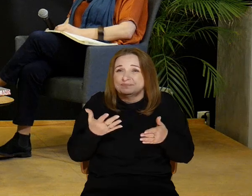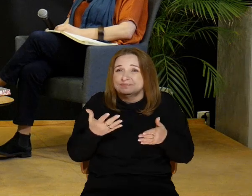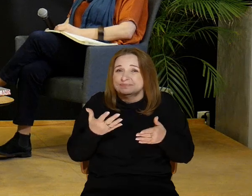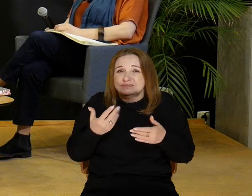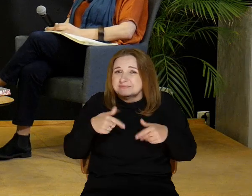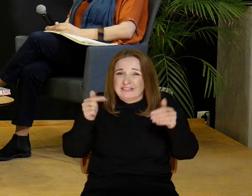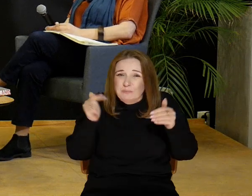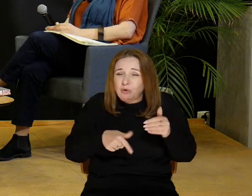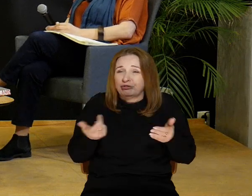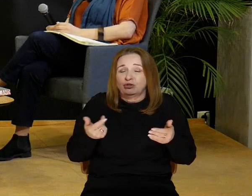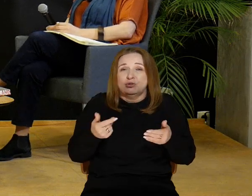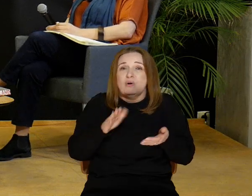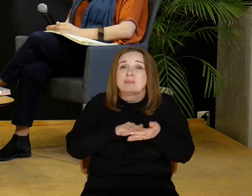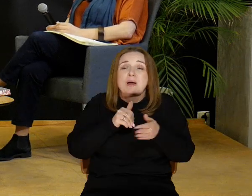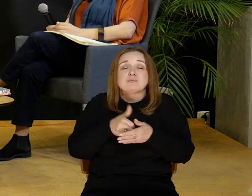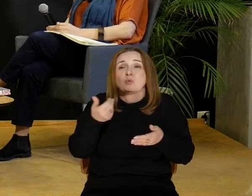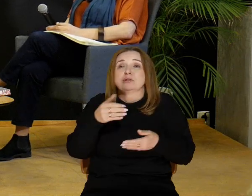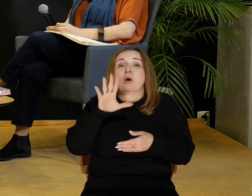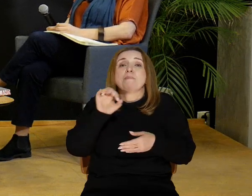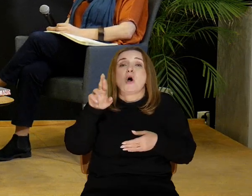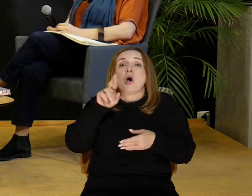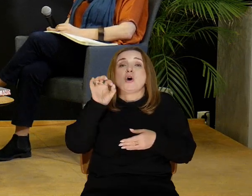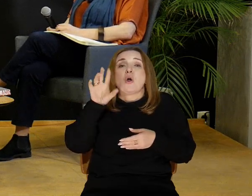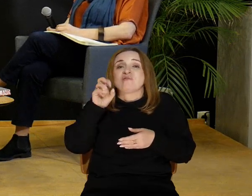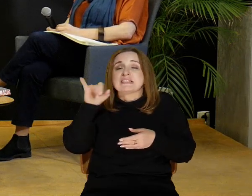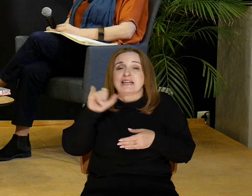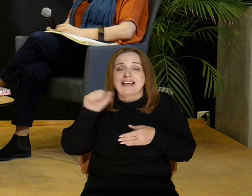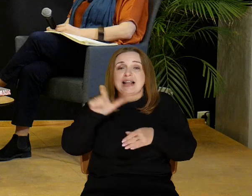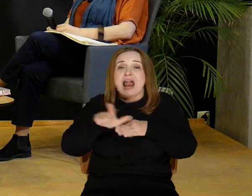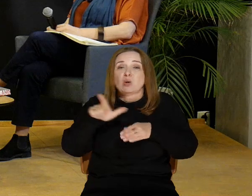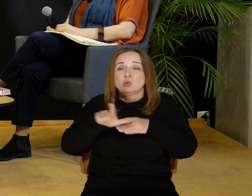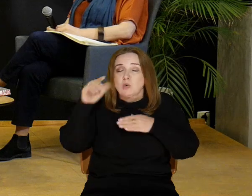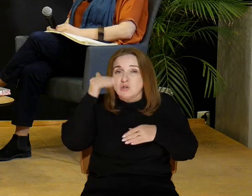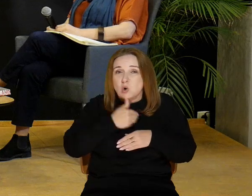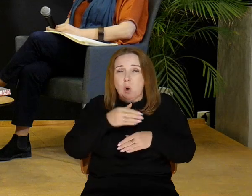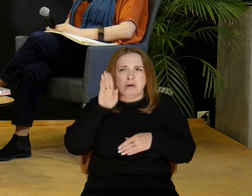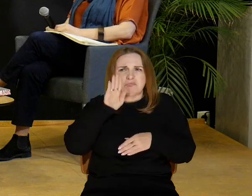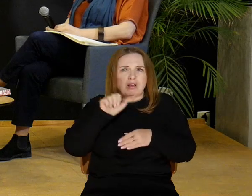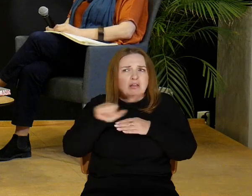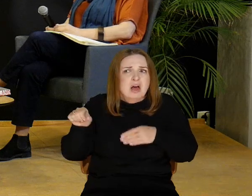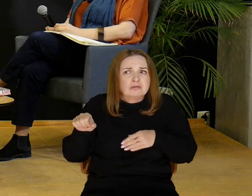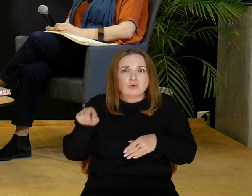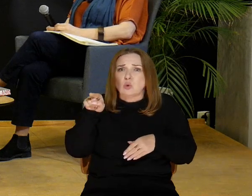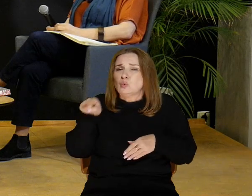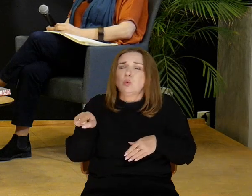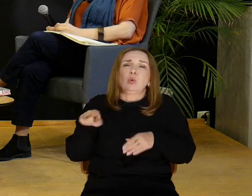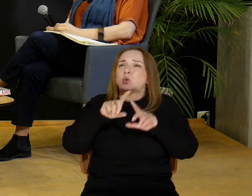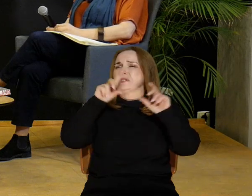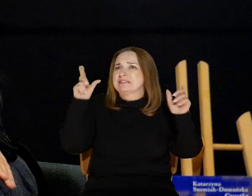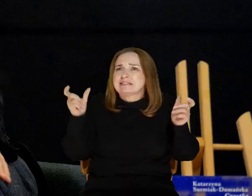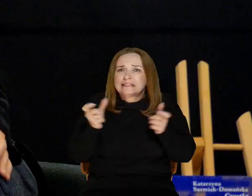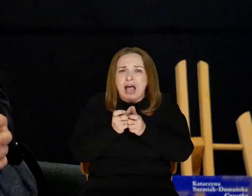tego Borowskiego dajemy jako, on jest na liście lektur szkolnych od zawsze i pewnie będzie zawsze. To jest z